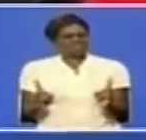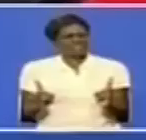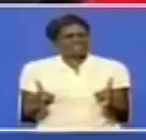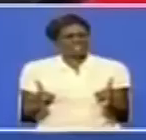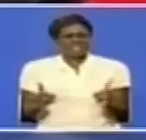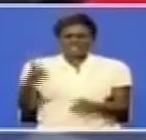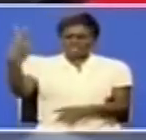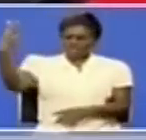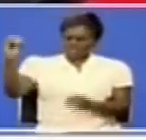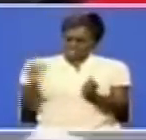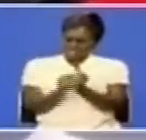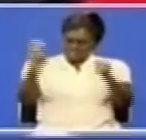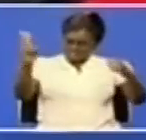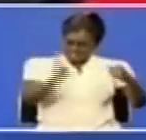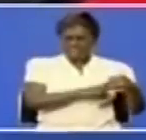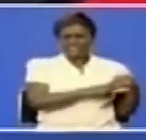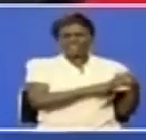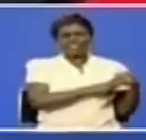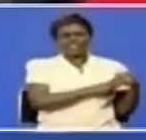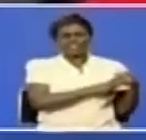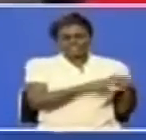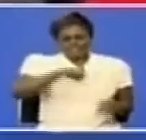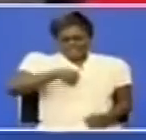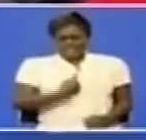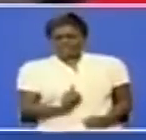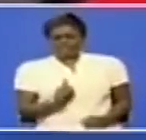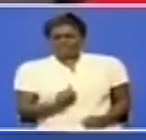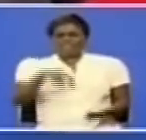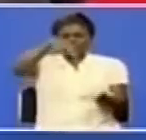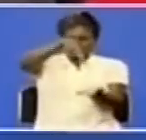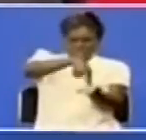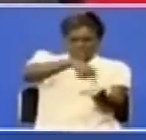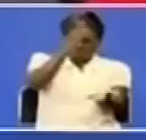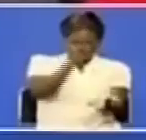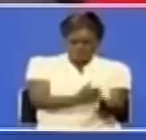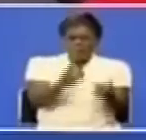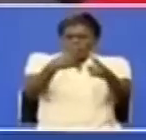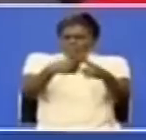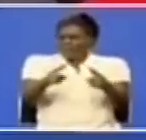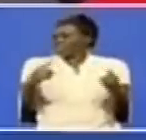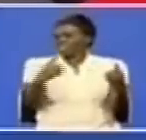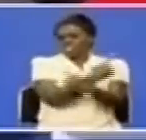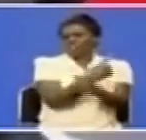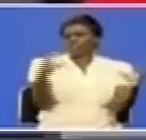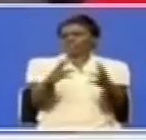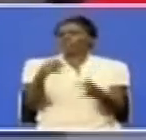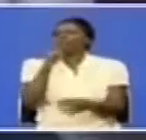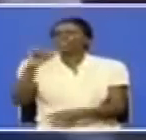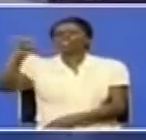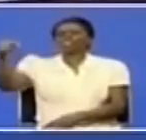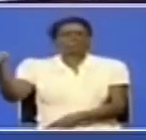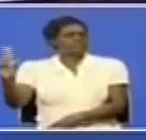Kwa hivyo 2017 mimi nitaomba kura na chama kingine, si chama ya